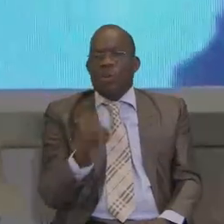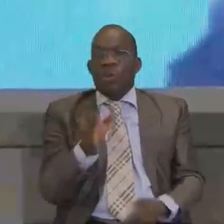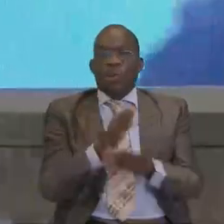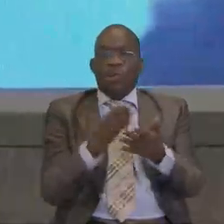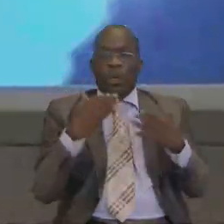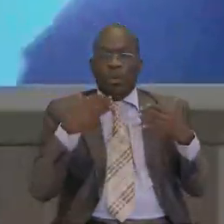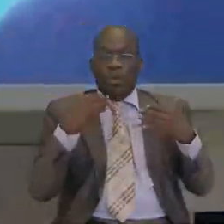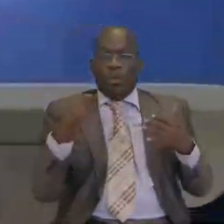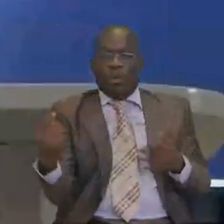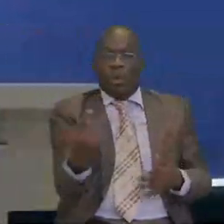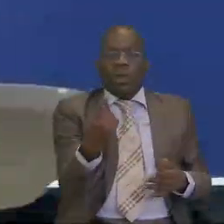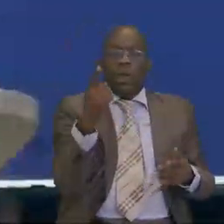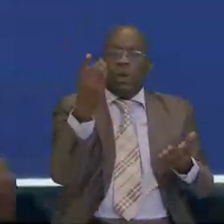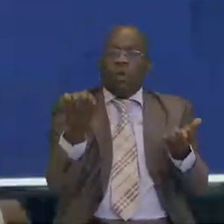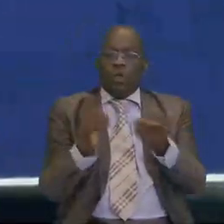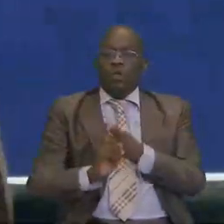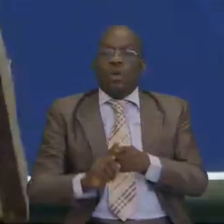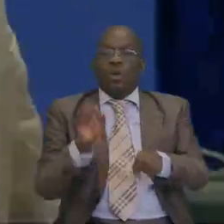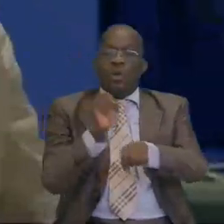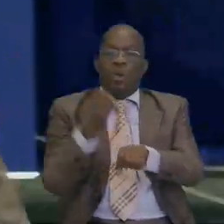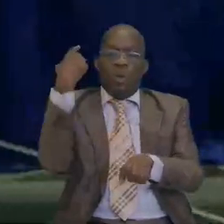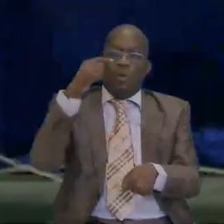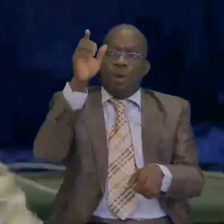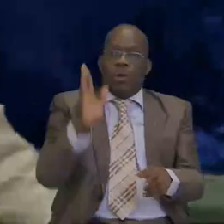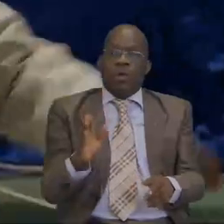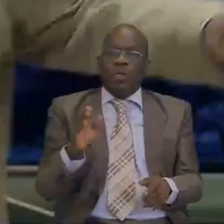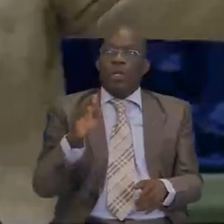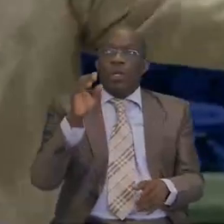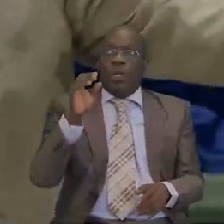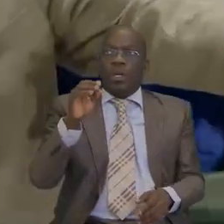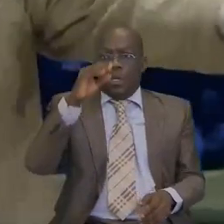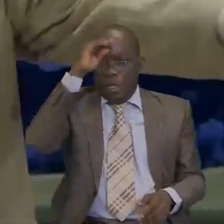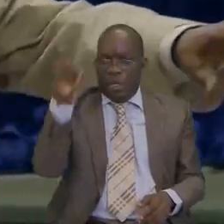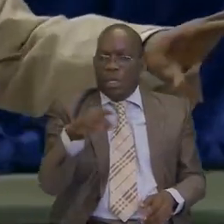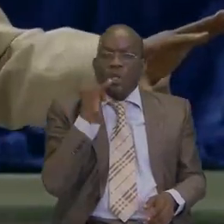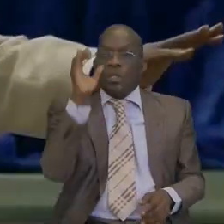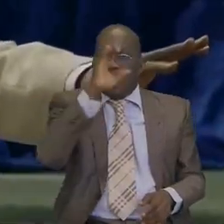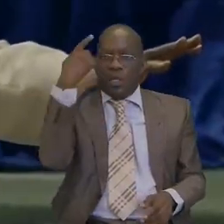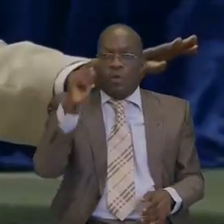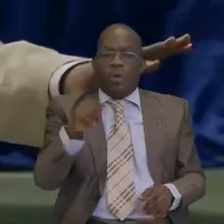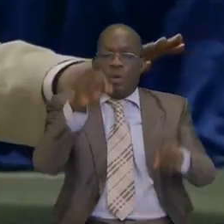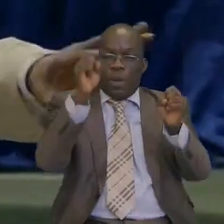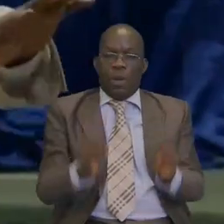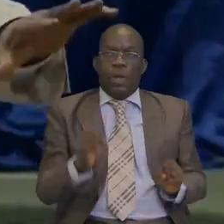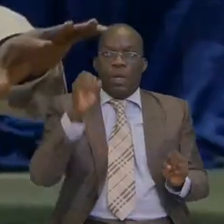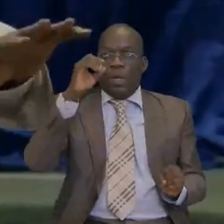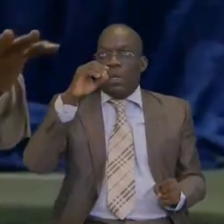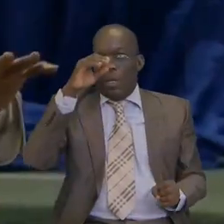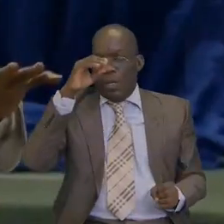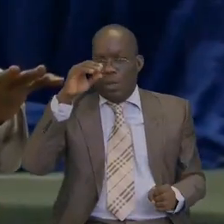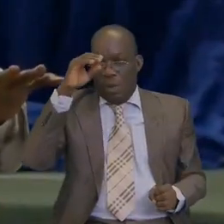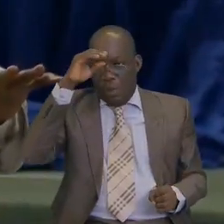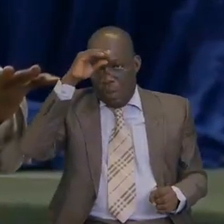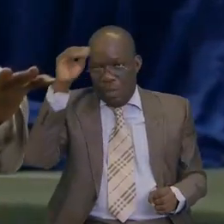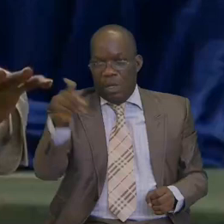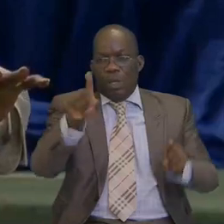Quelqu'un veut œuvrer pour Dieu. Il cherche la puissance. Il va chez les psychologues. Il